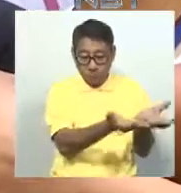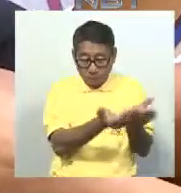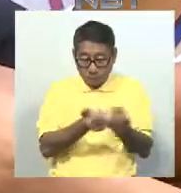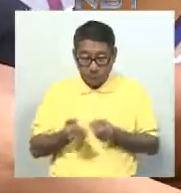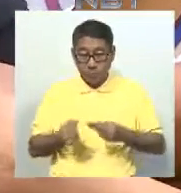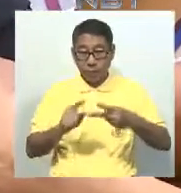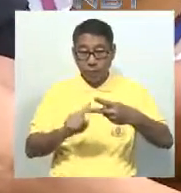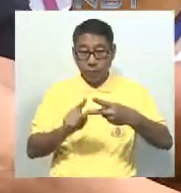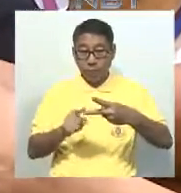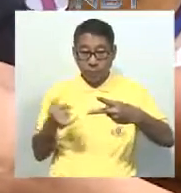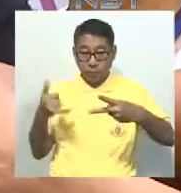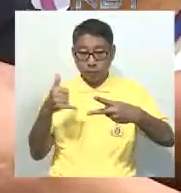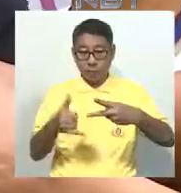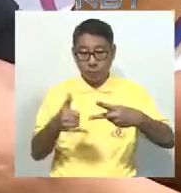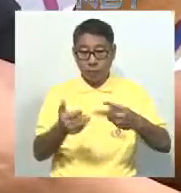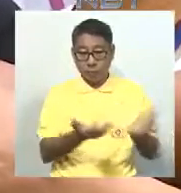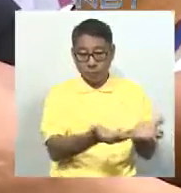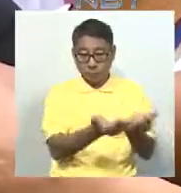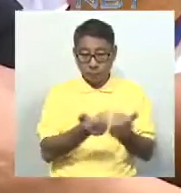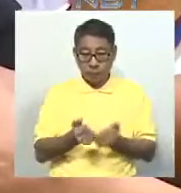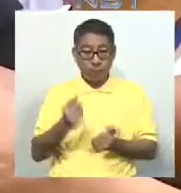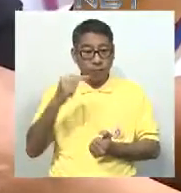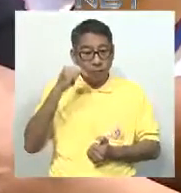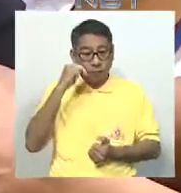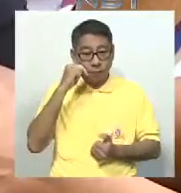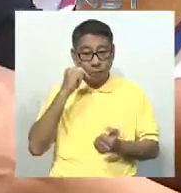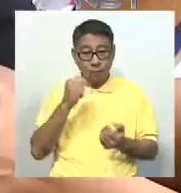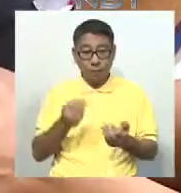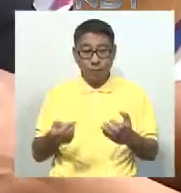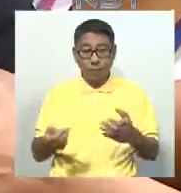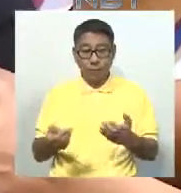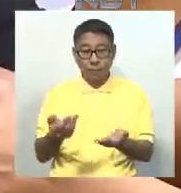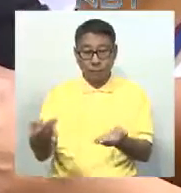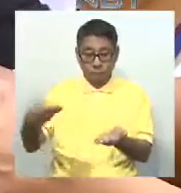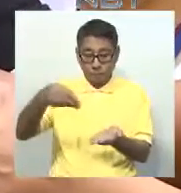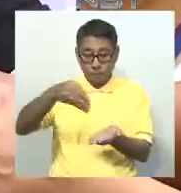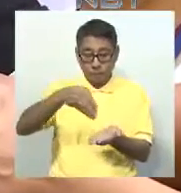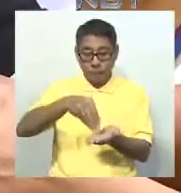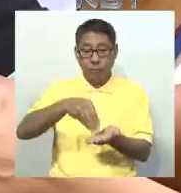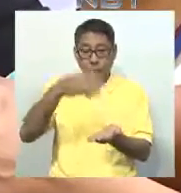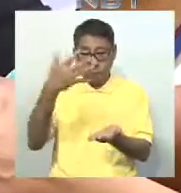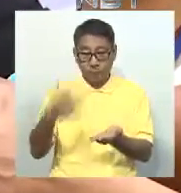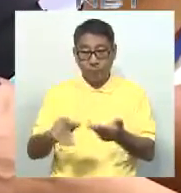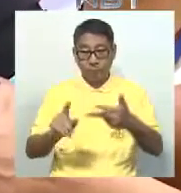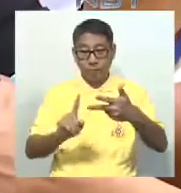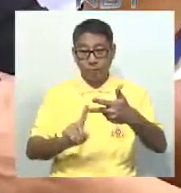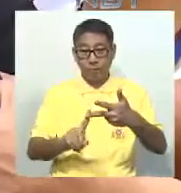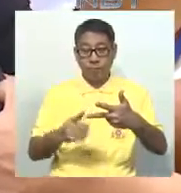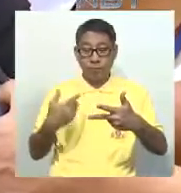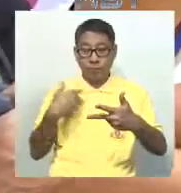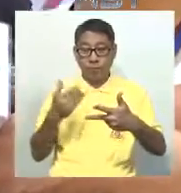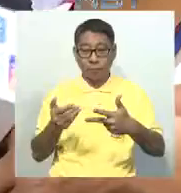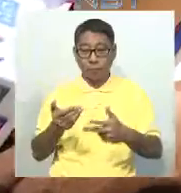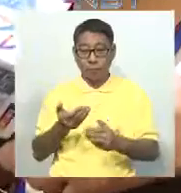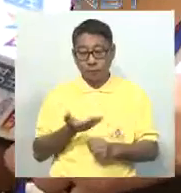กแปลว่าเสด็จมาประทับแล้วก็รับน้ำที่จะถวายรถลงบนพระหัตถ์นั่นนะแล้วก็3ก็คือการถว